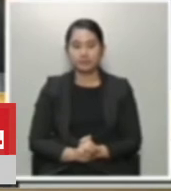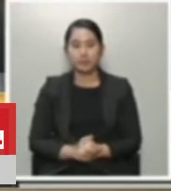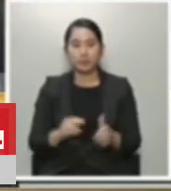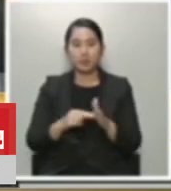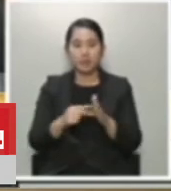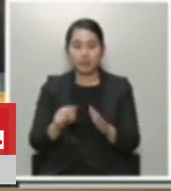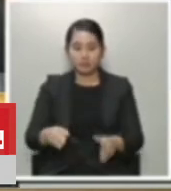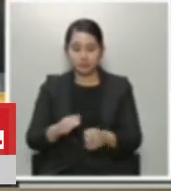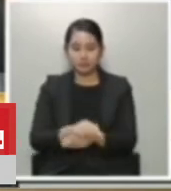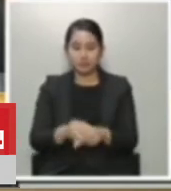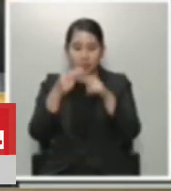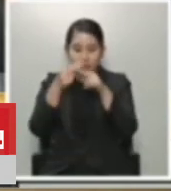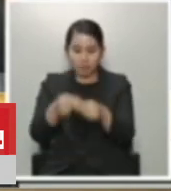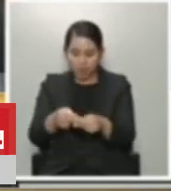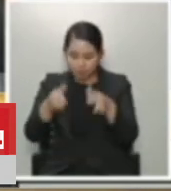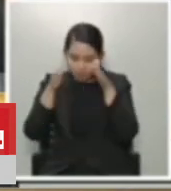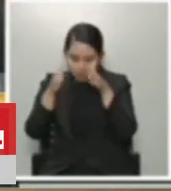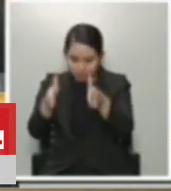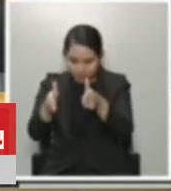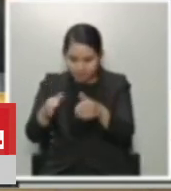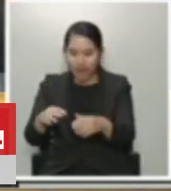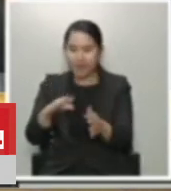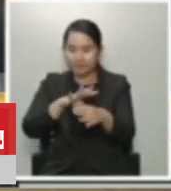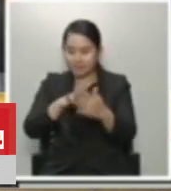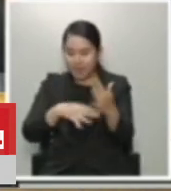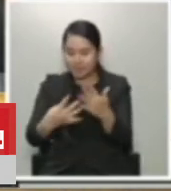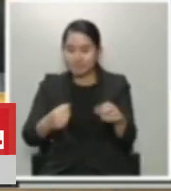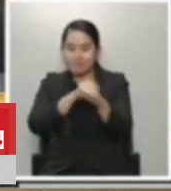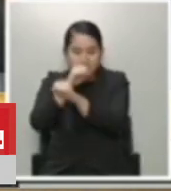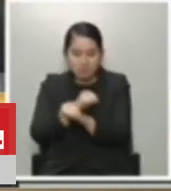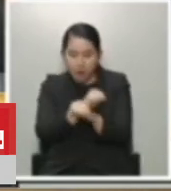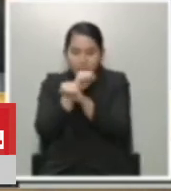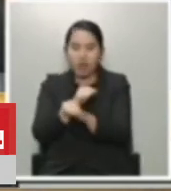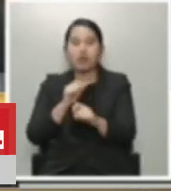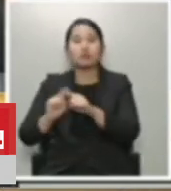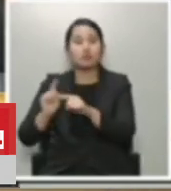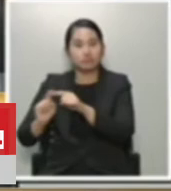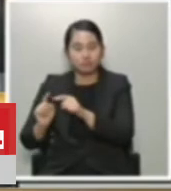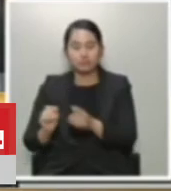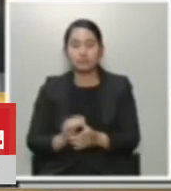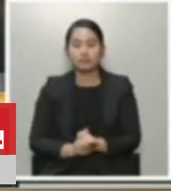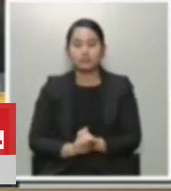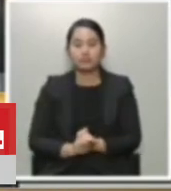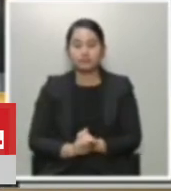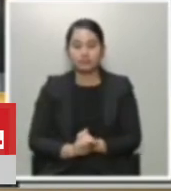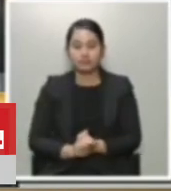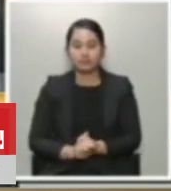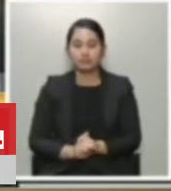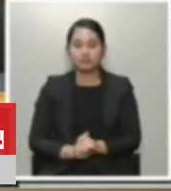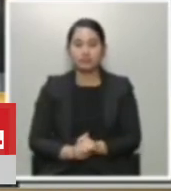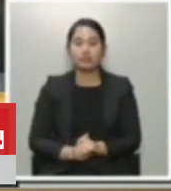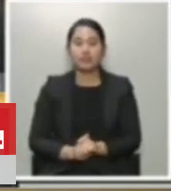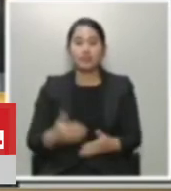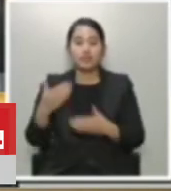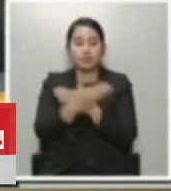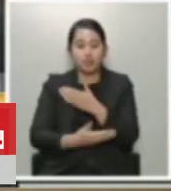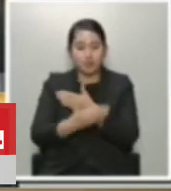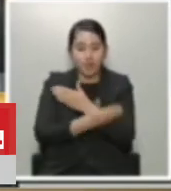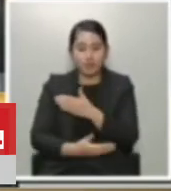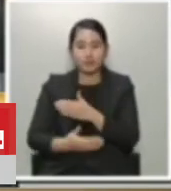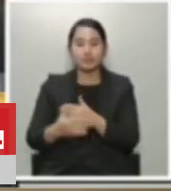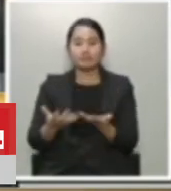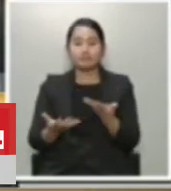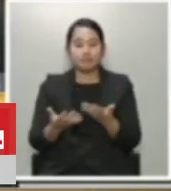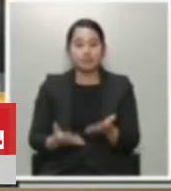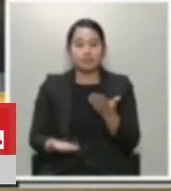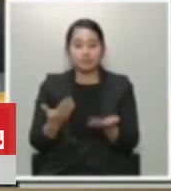เน้นในเรื่องการที่จะหามาตรการในการป้องกันนะครับทางสถานีรถไฟนะครับทางสนามบินนะครับ